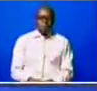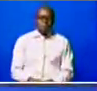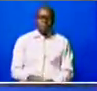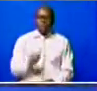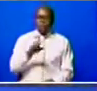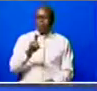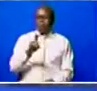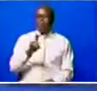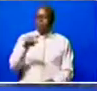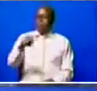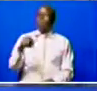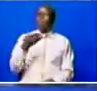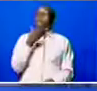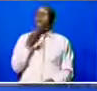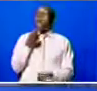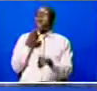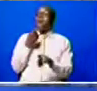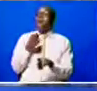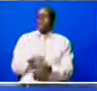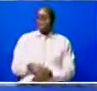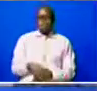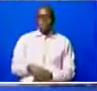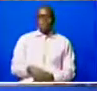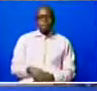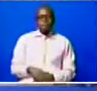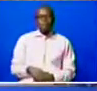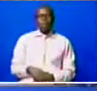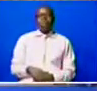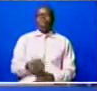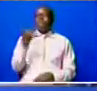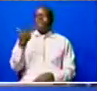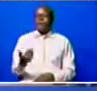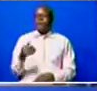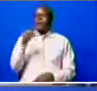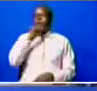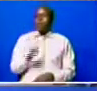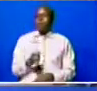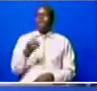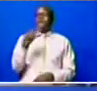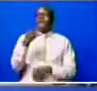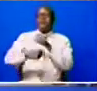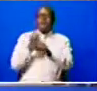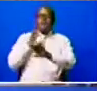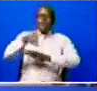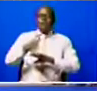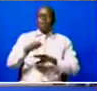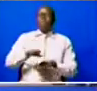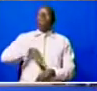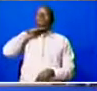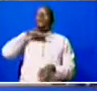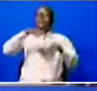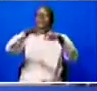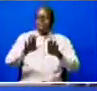Abdullahi Aden, mkazi wa Winsa, alizika mwanawe wa miaka 3 muda mfupi uliopita kufuatia mafuriko. Around